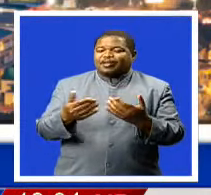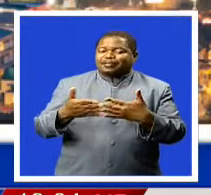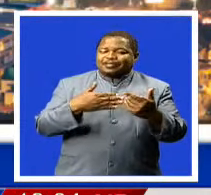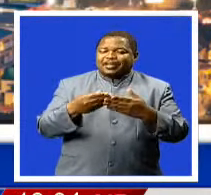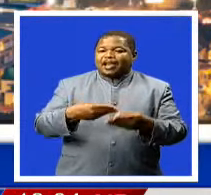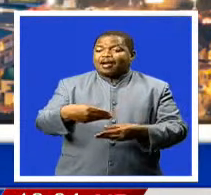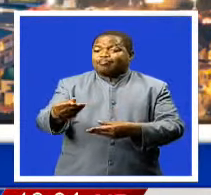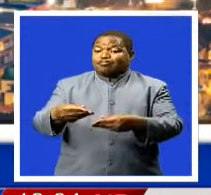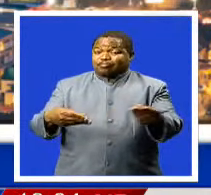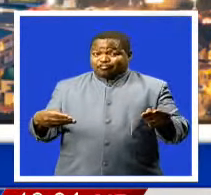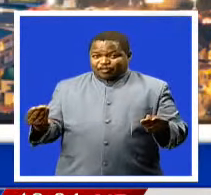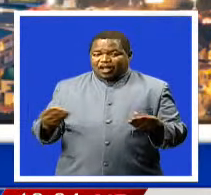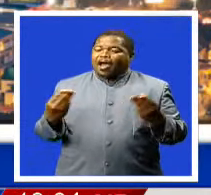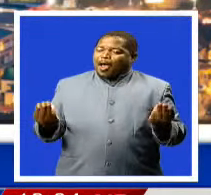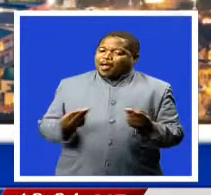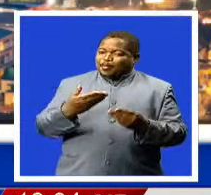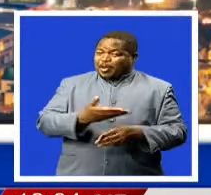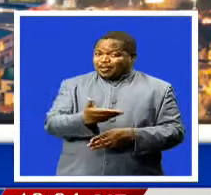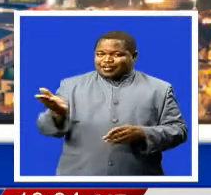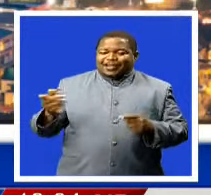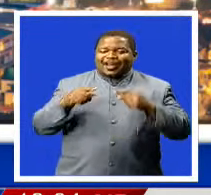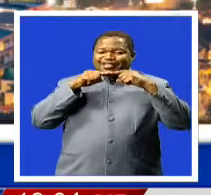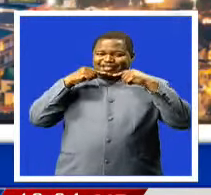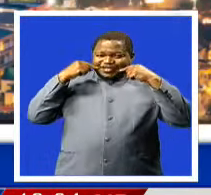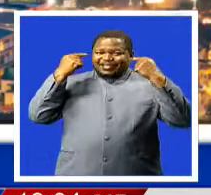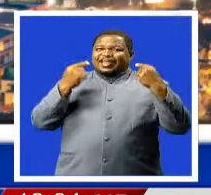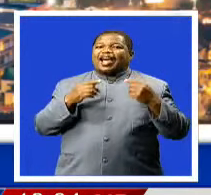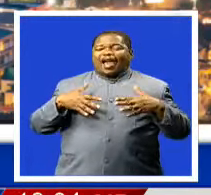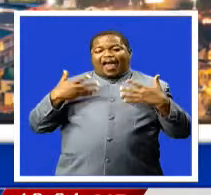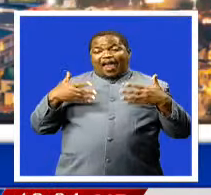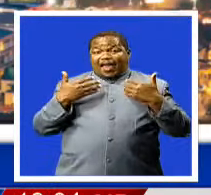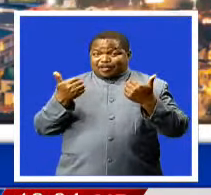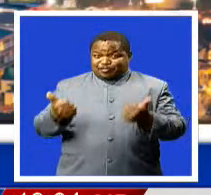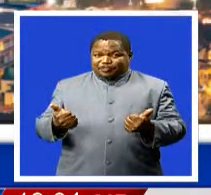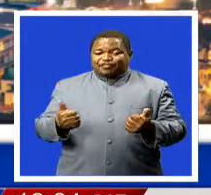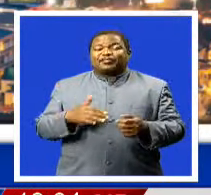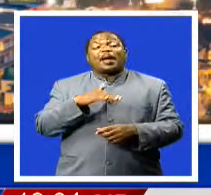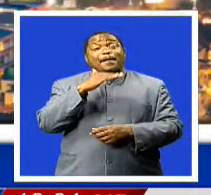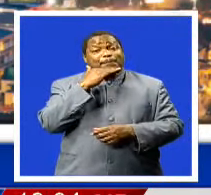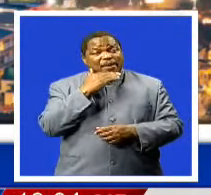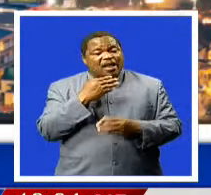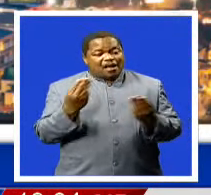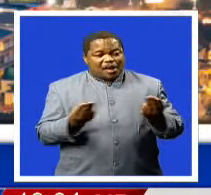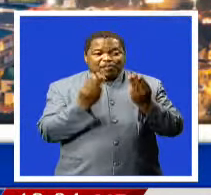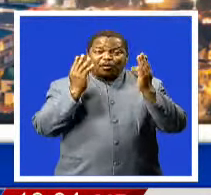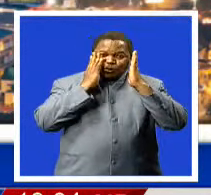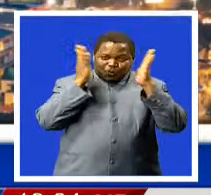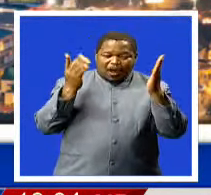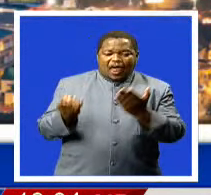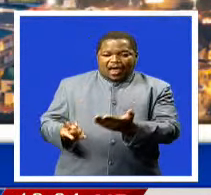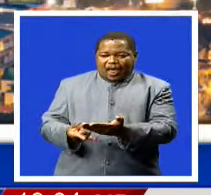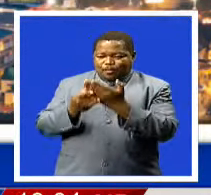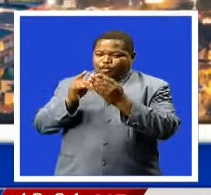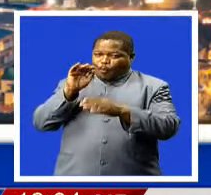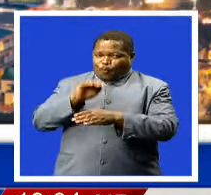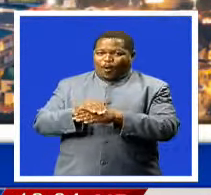Likhuluma emphakathini wasevusweni lizinyane lithi lokhu kubanike dadvu locina ukuthi sive sengwenyama